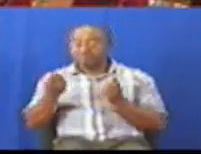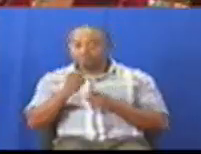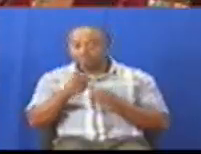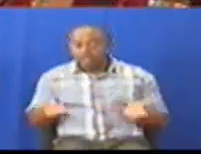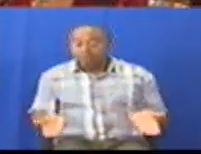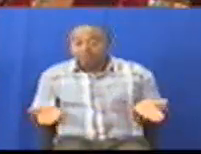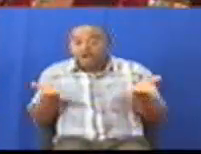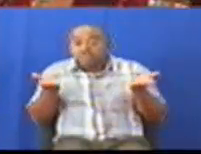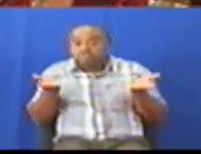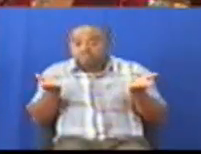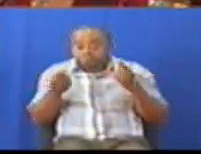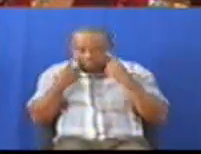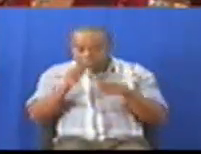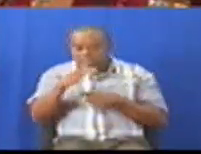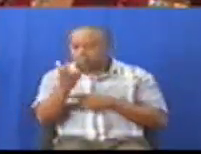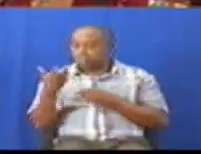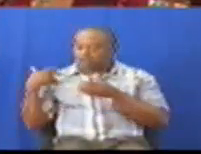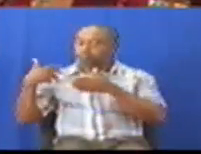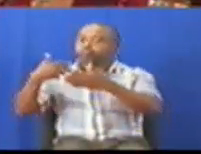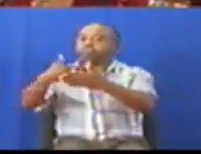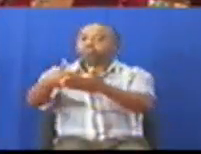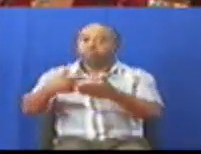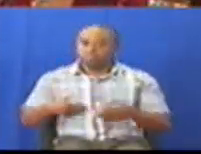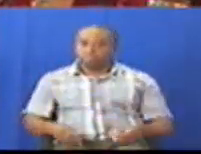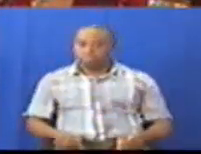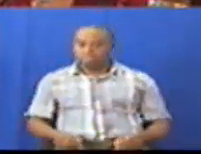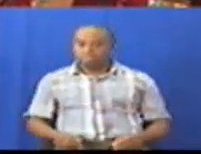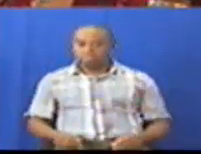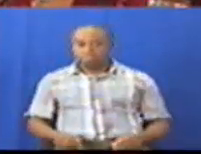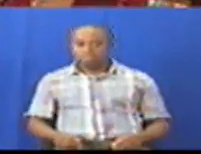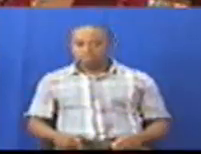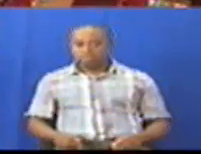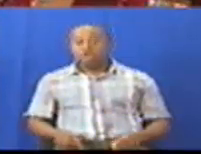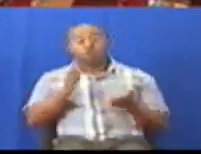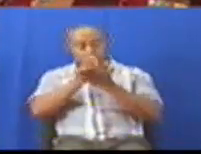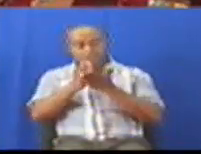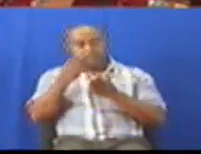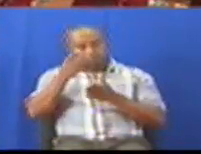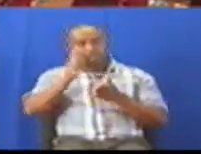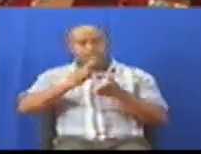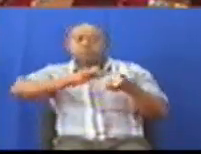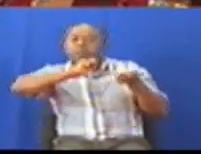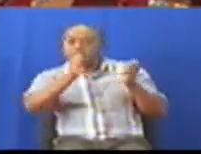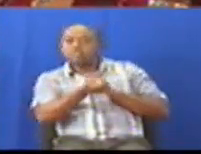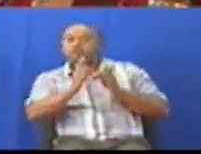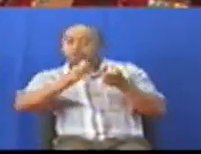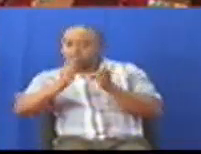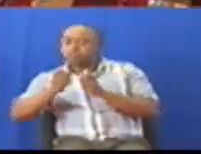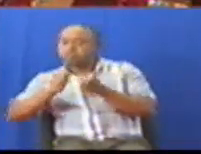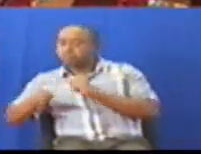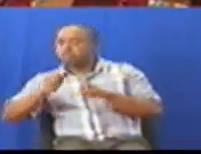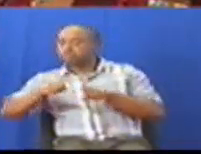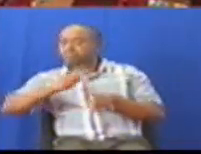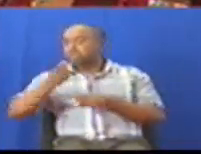kuwepo katika miaka mitano iliyotangulia. Nimeona utumishi uliobadilika sana nikilinganisha vipindi hivi